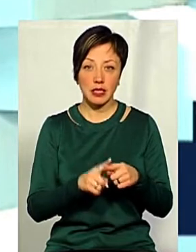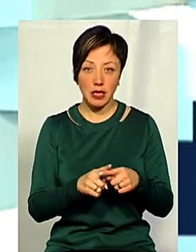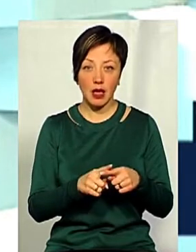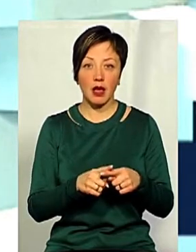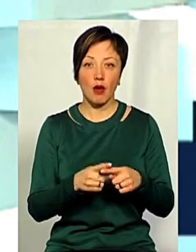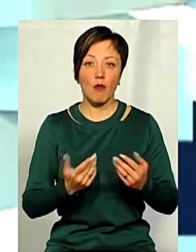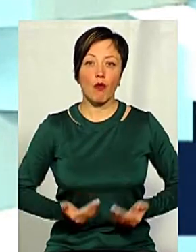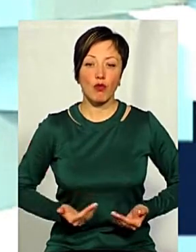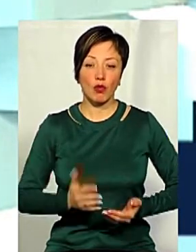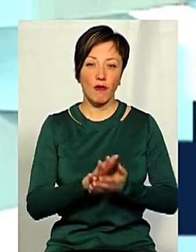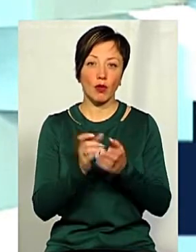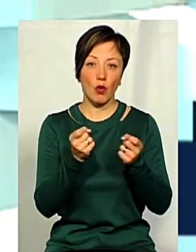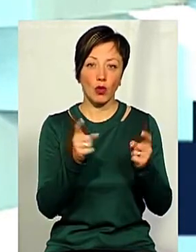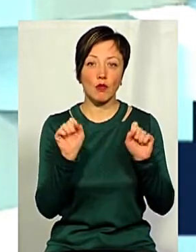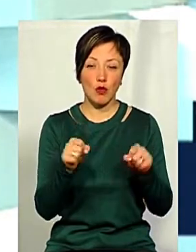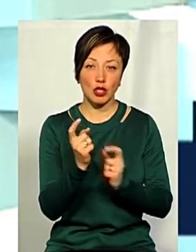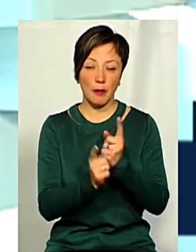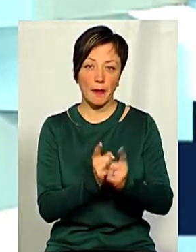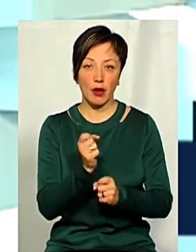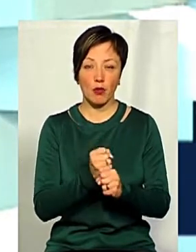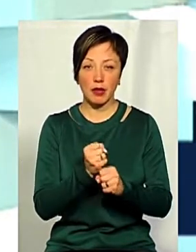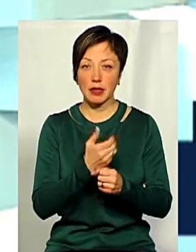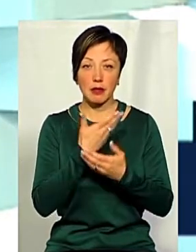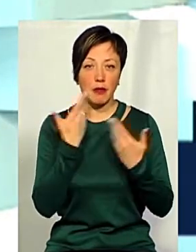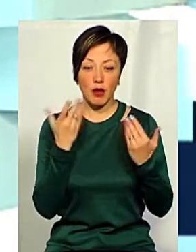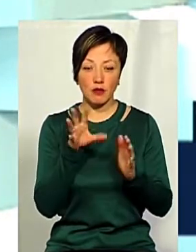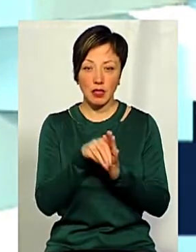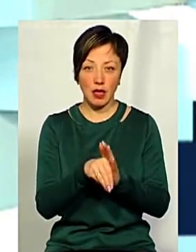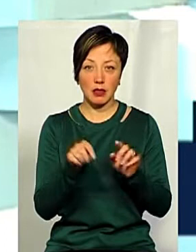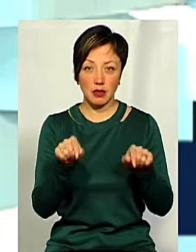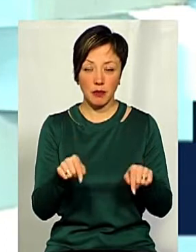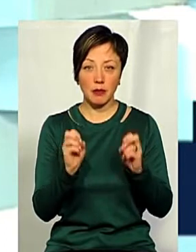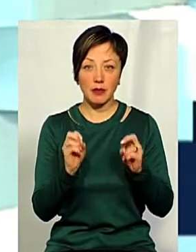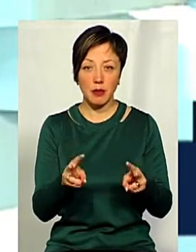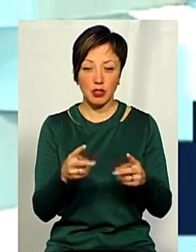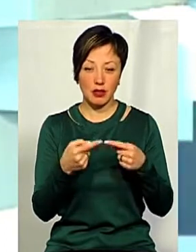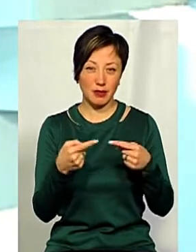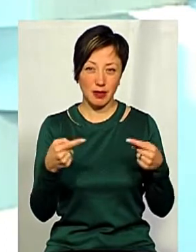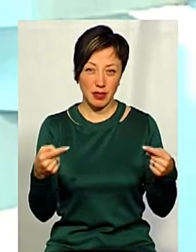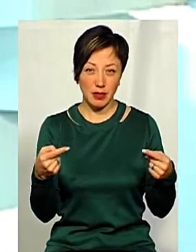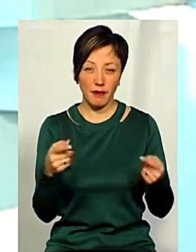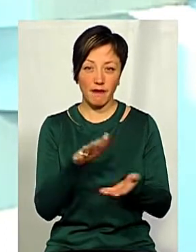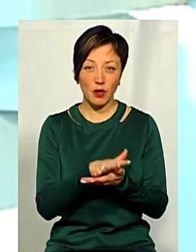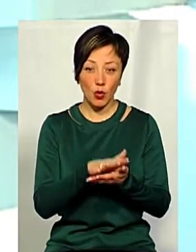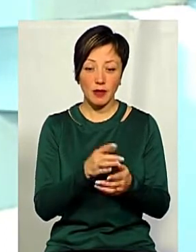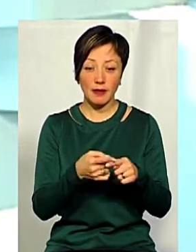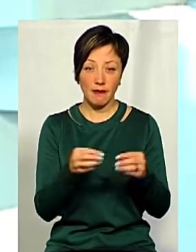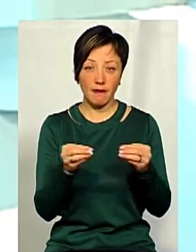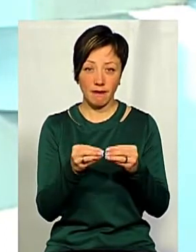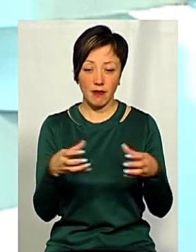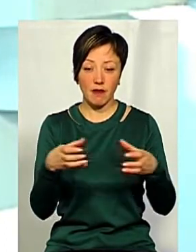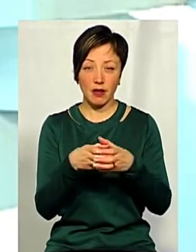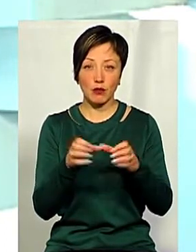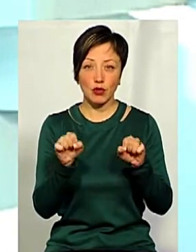яку можна переробити. І не маючи в складі цієї органіки небезпечних відходів, оцю вже стабілізовану фракцію